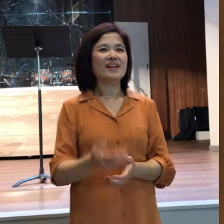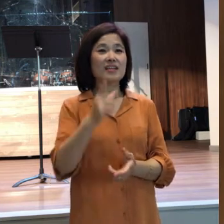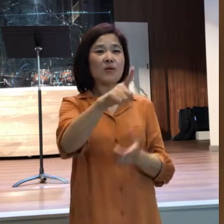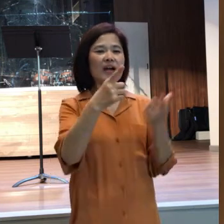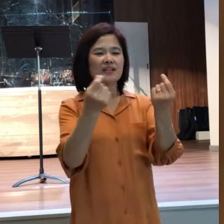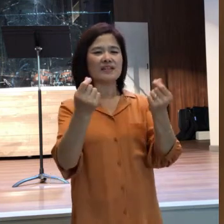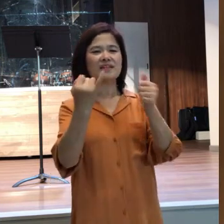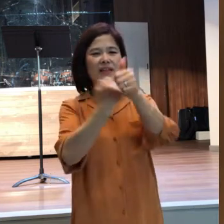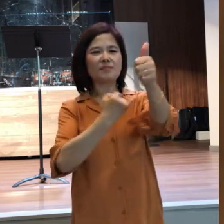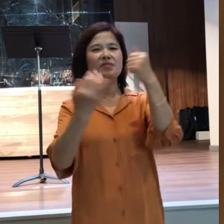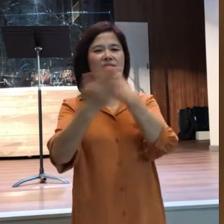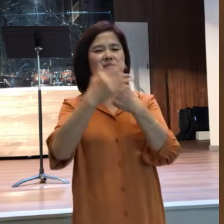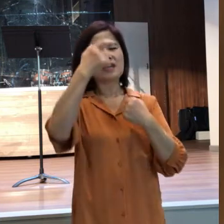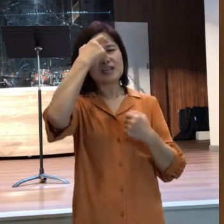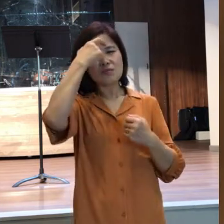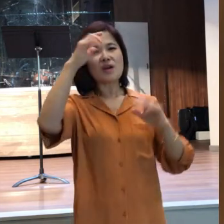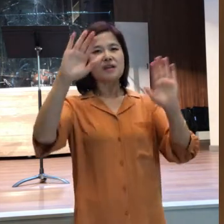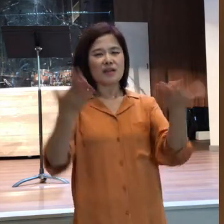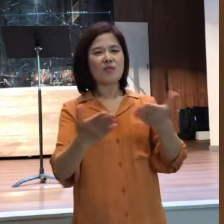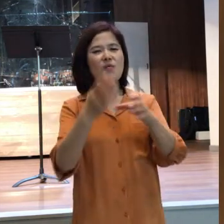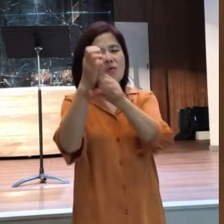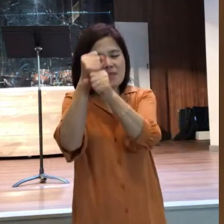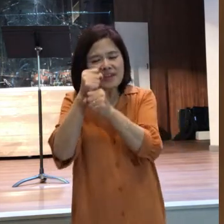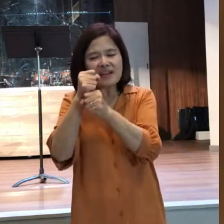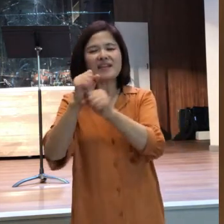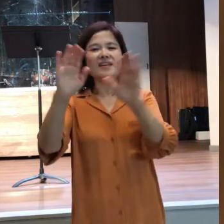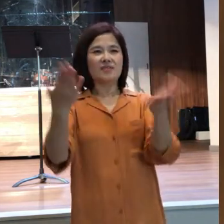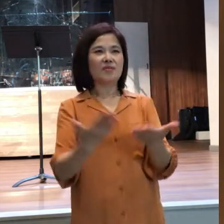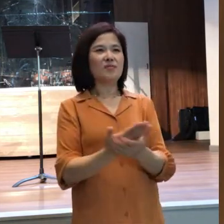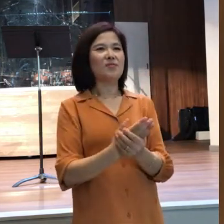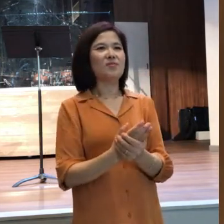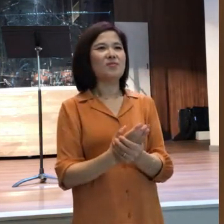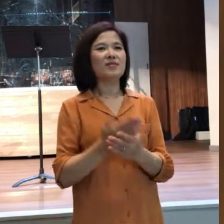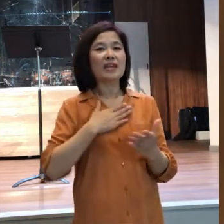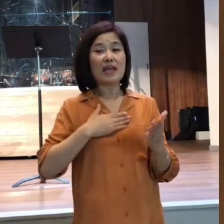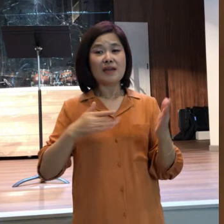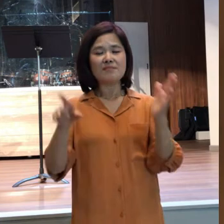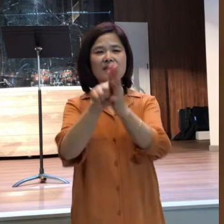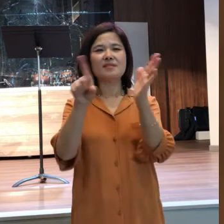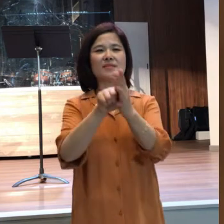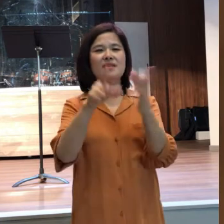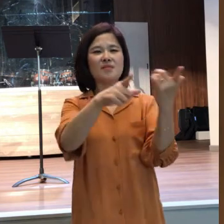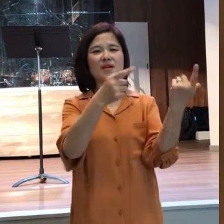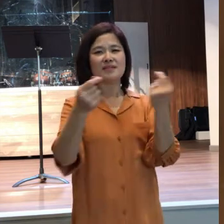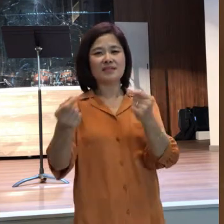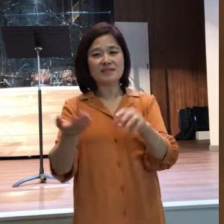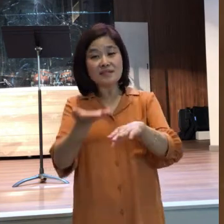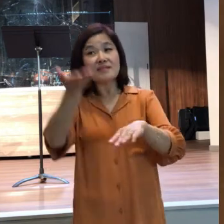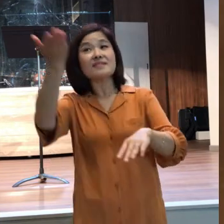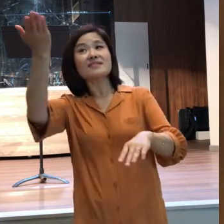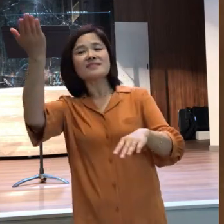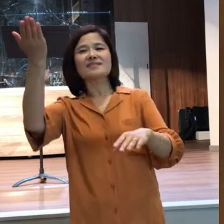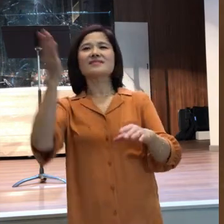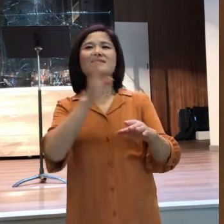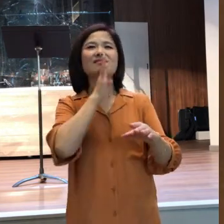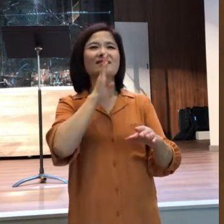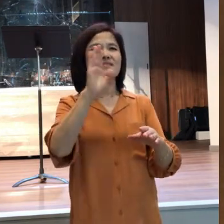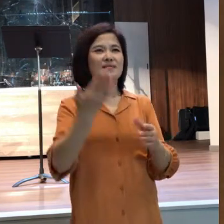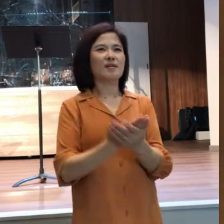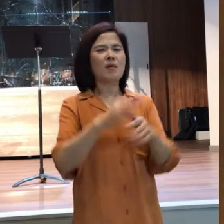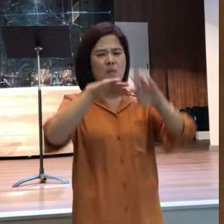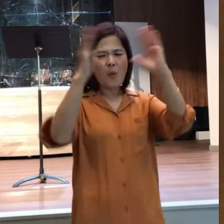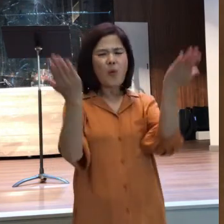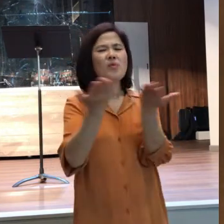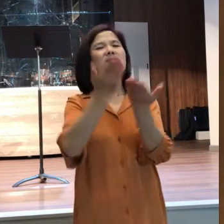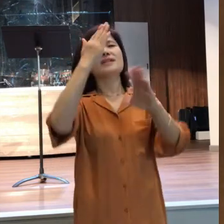그런 남편 때문에 기도하게 되고 매달리게 되고 그래서 내 믿음이 이만큼 자라고 모든